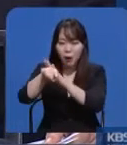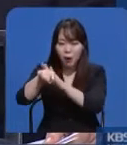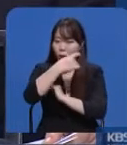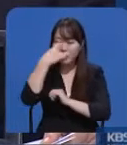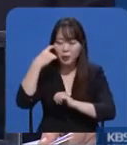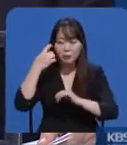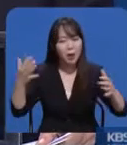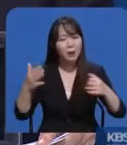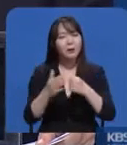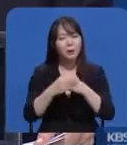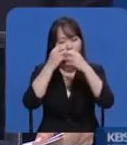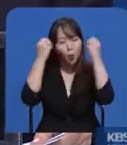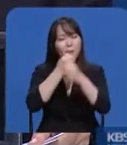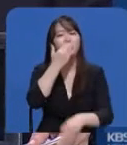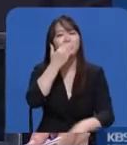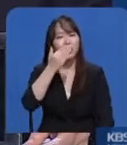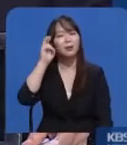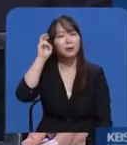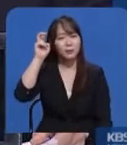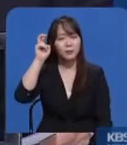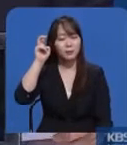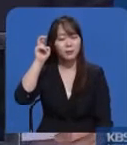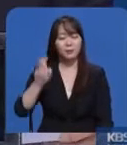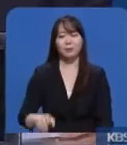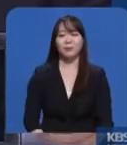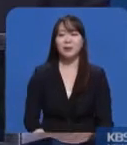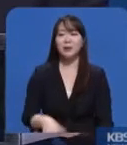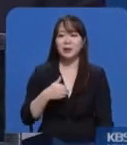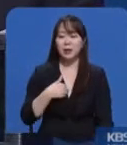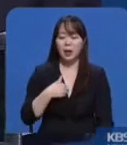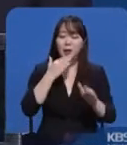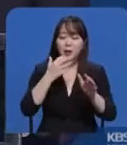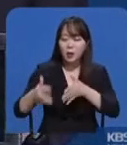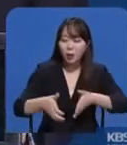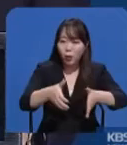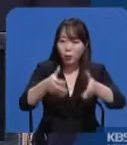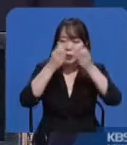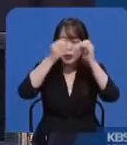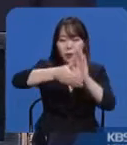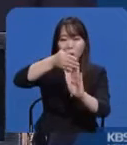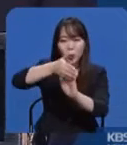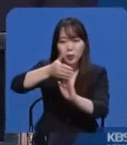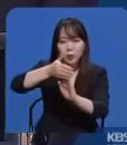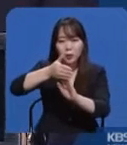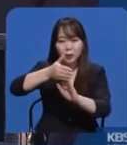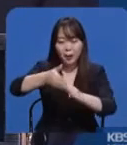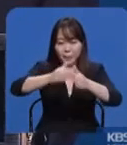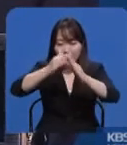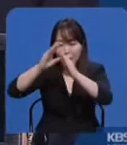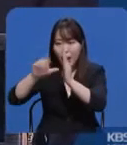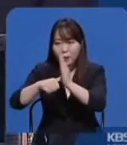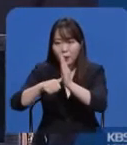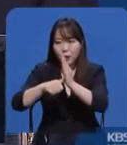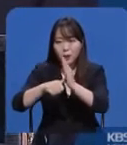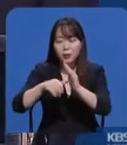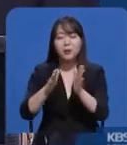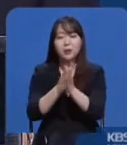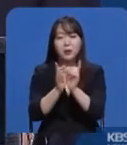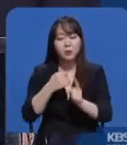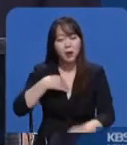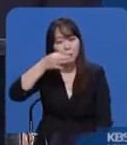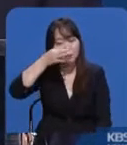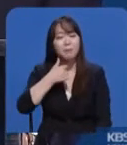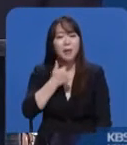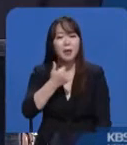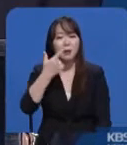안 하셔서 그런 오해를 하실 수도 있을 것 같습니다. 제가 경기도의 신도시 개발하는 과정을 실제 다 보고 있지 않습니까?